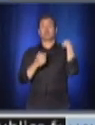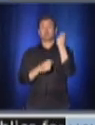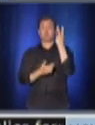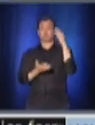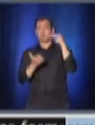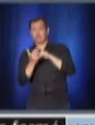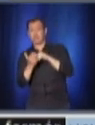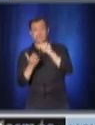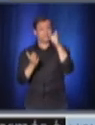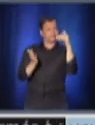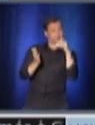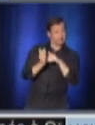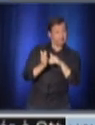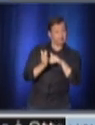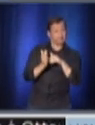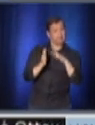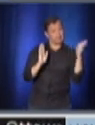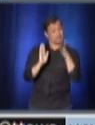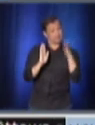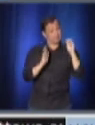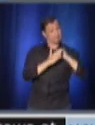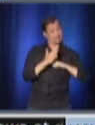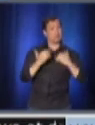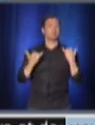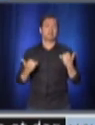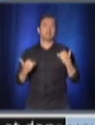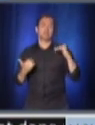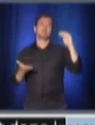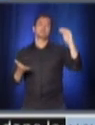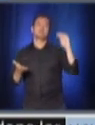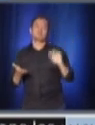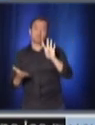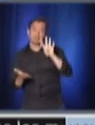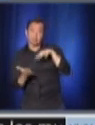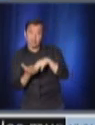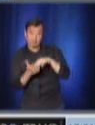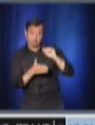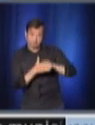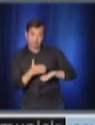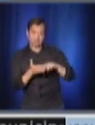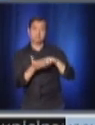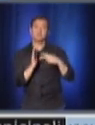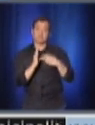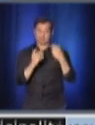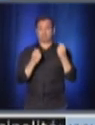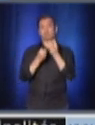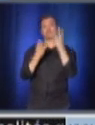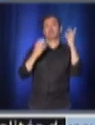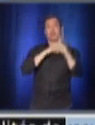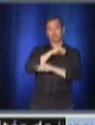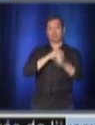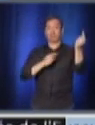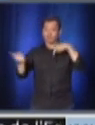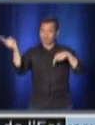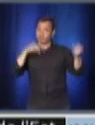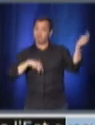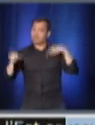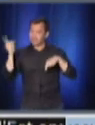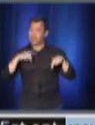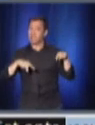Donc, il y a beaucoup de retours de nos employés. Alors, c'est une combinaison où on pense